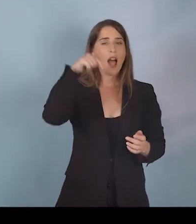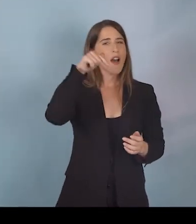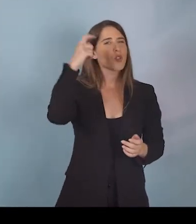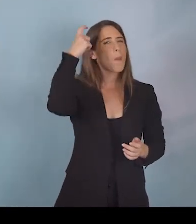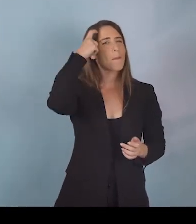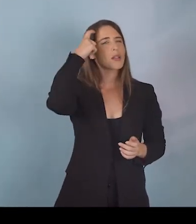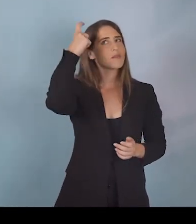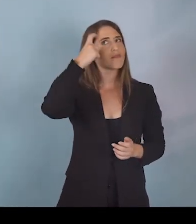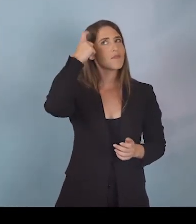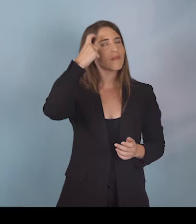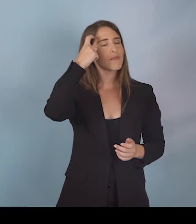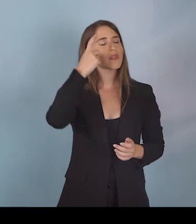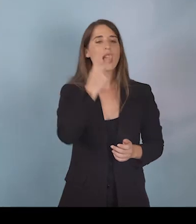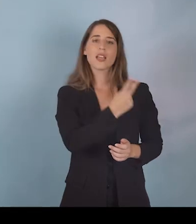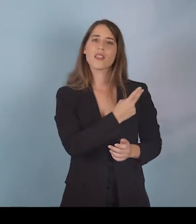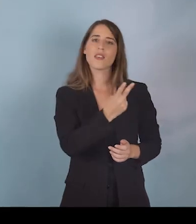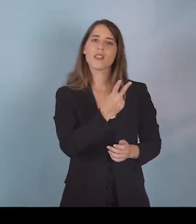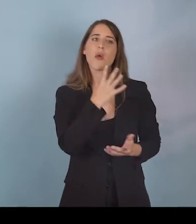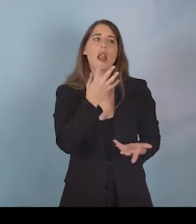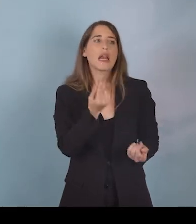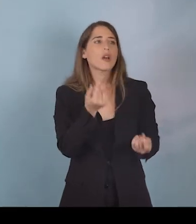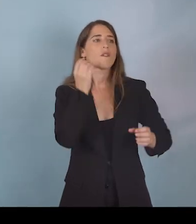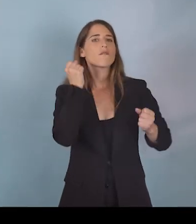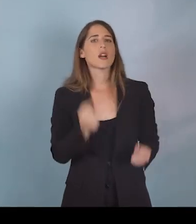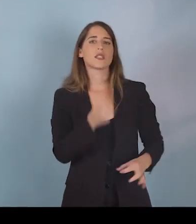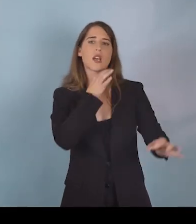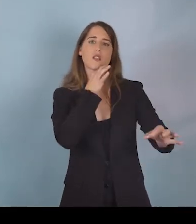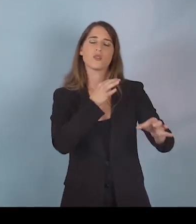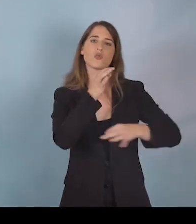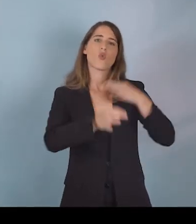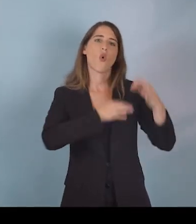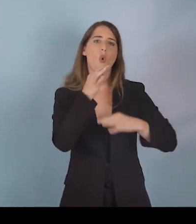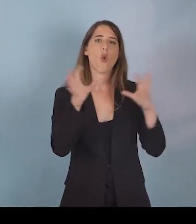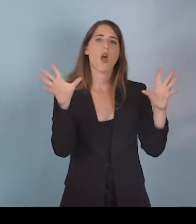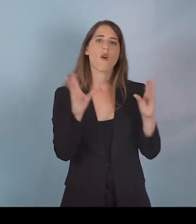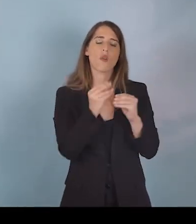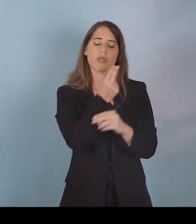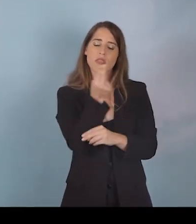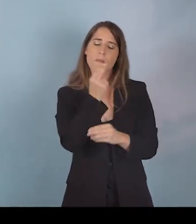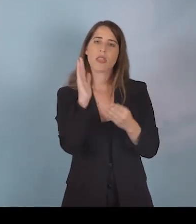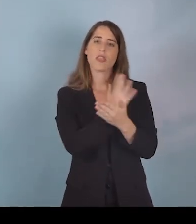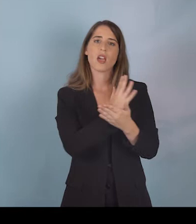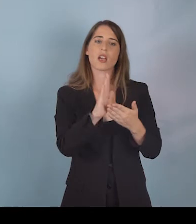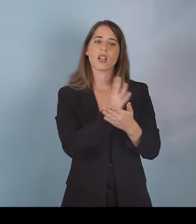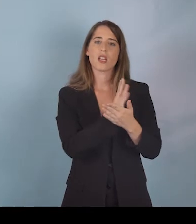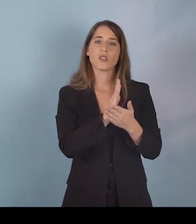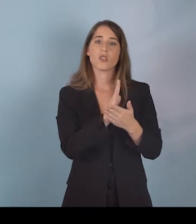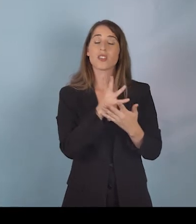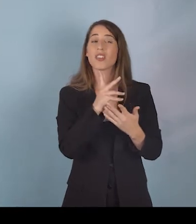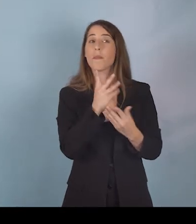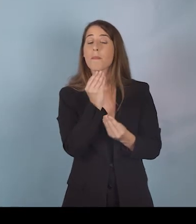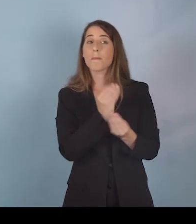Και με αυτή τη σκέψη θα ήθελα, αν μπορείτε να μου κάνετε κι εσείς κάποια βασικά σχόλια